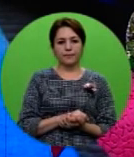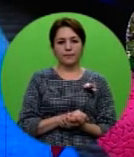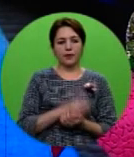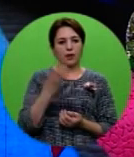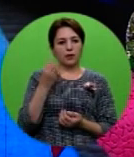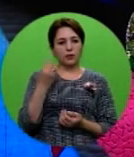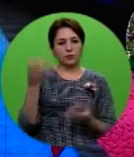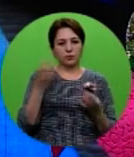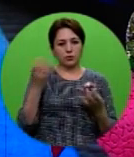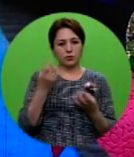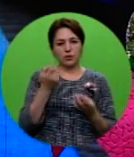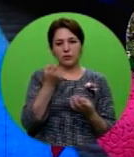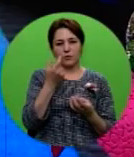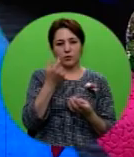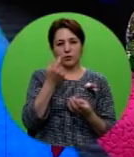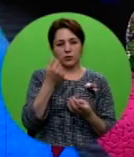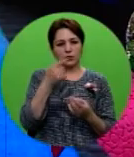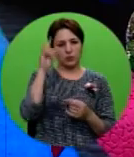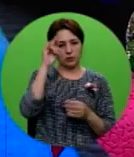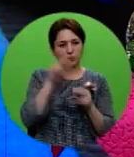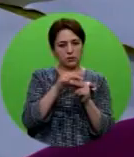Еще нужно немножечко исправить.